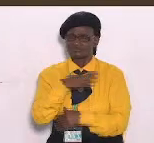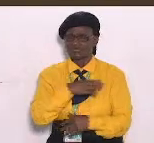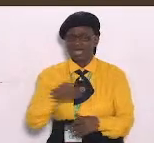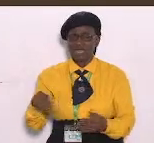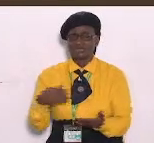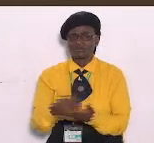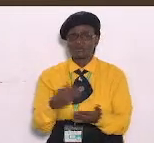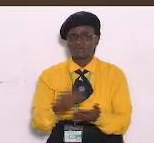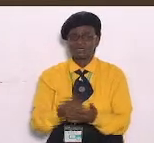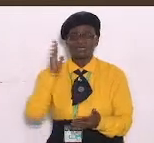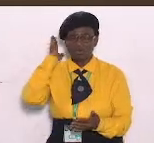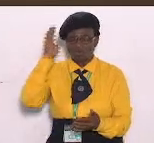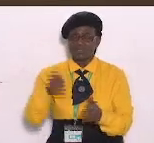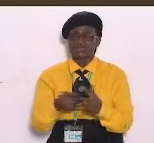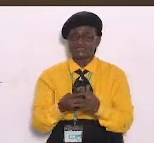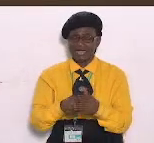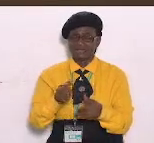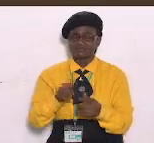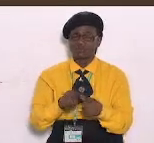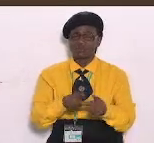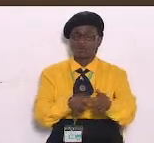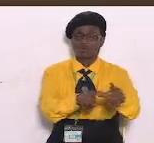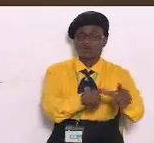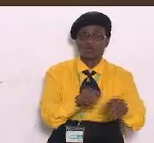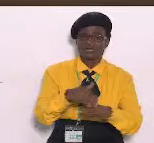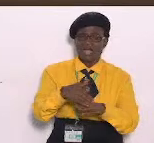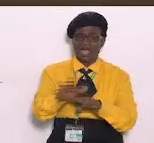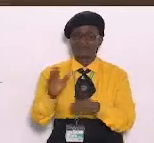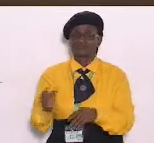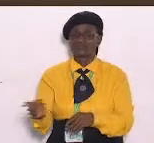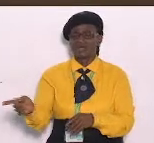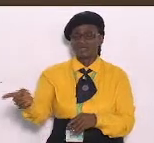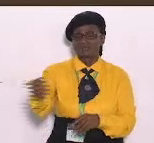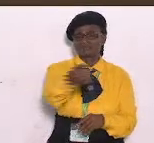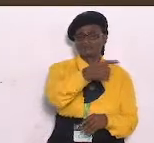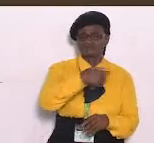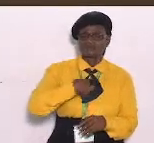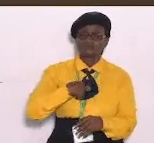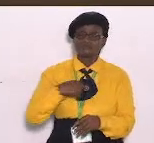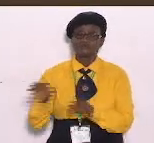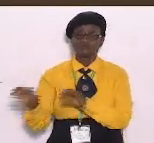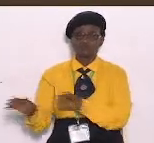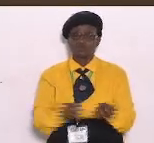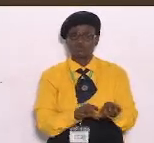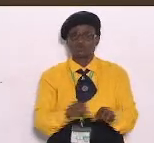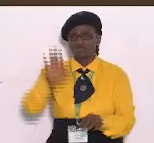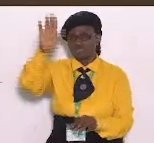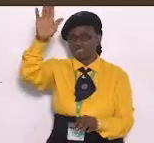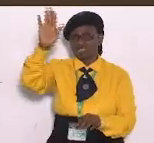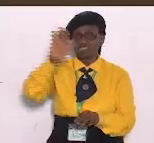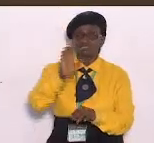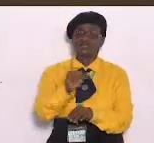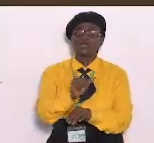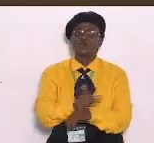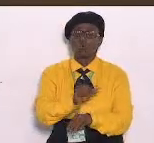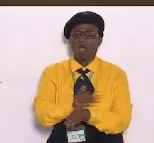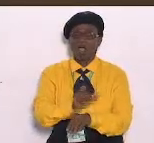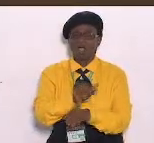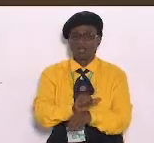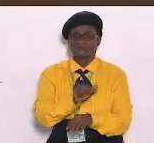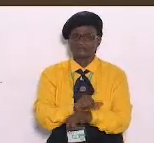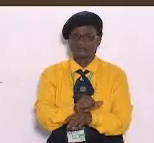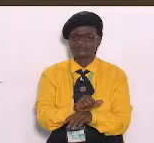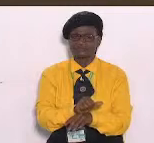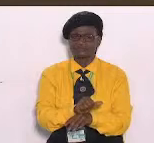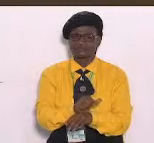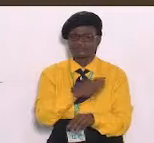Dieu et l'Argent va courir derrière toi fais son